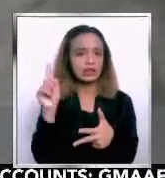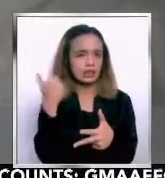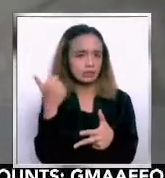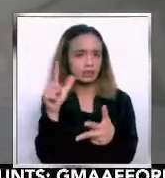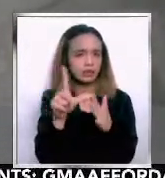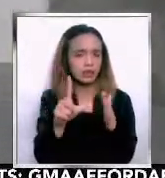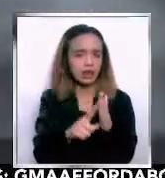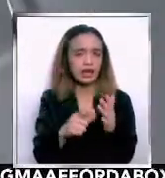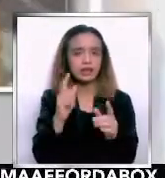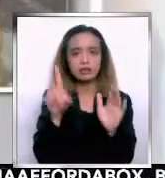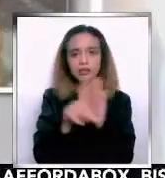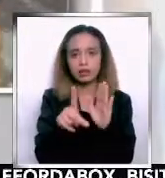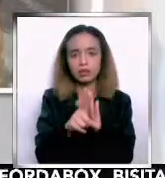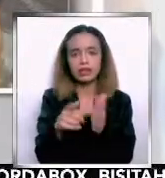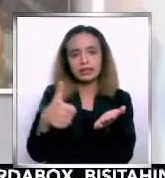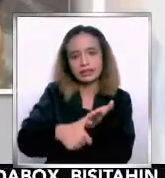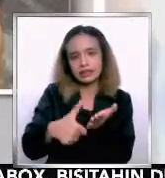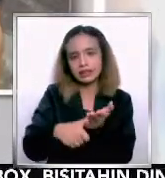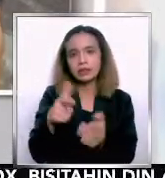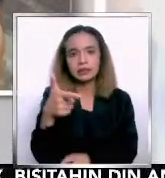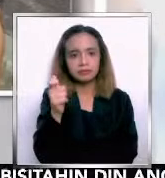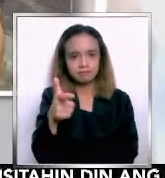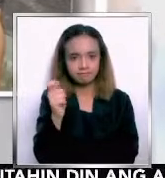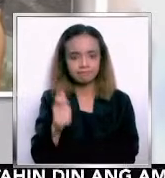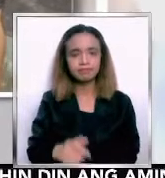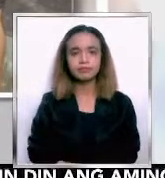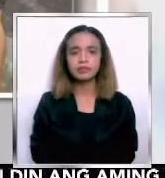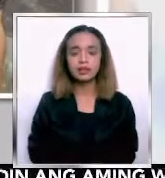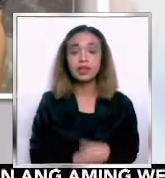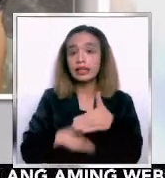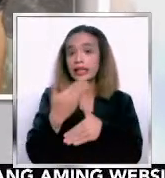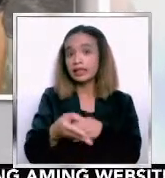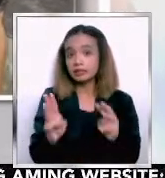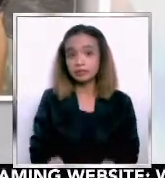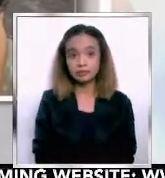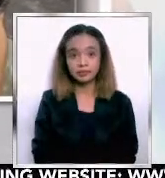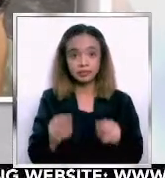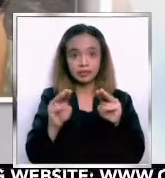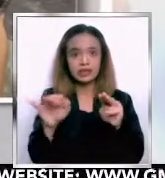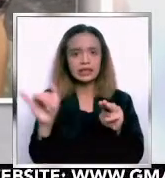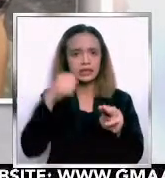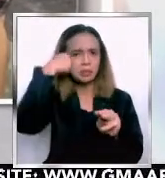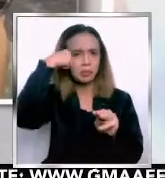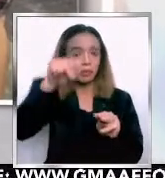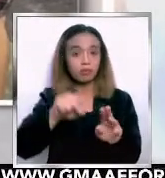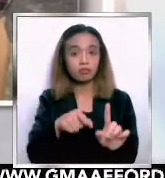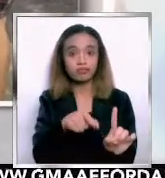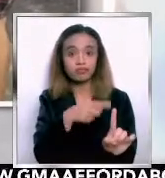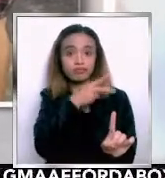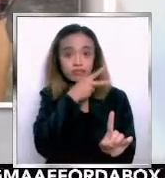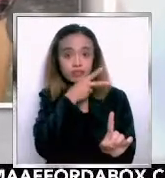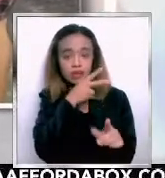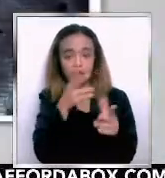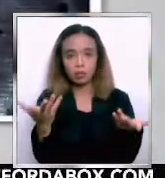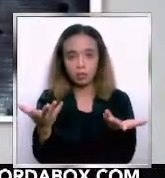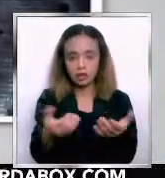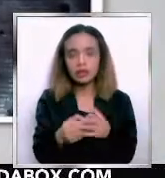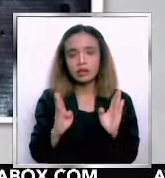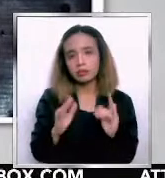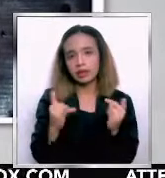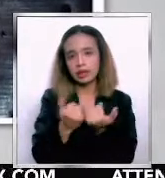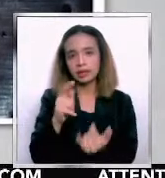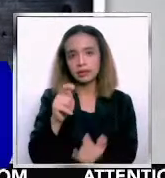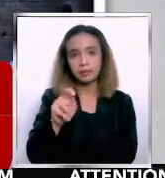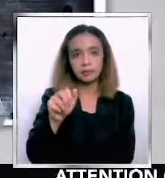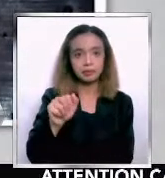Ban. Sa Malabon City naman, kalaboso rin ang isang suspect sa by-bust operation sa Barangay Tanyong.